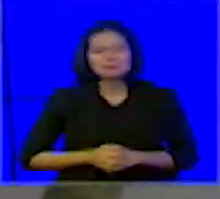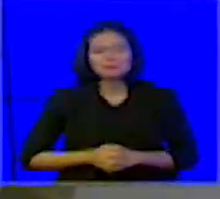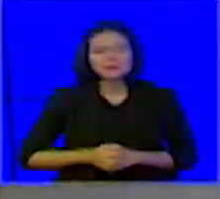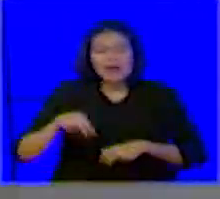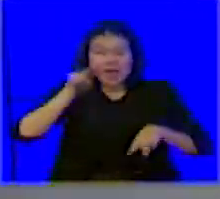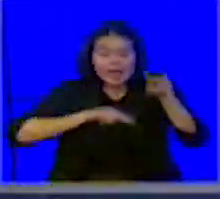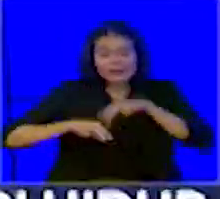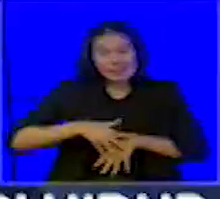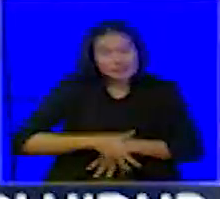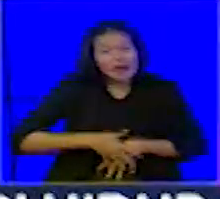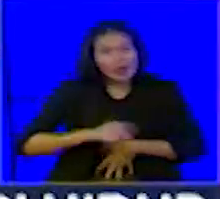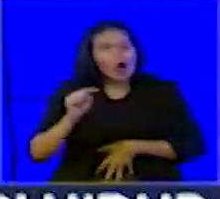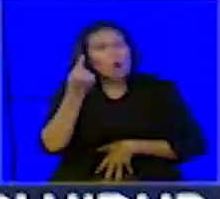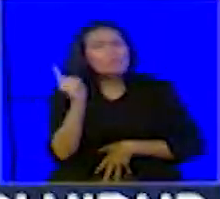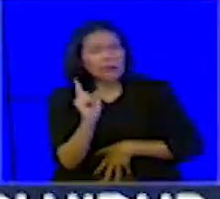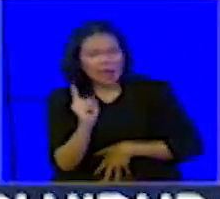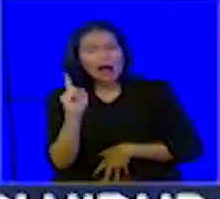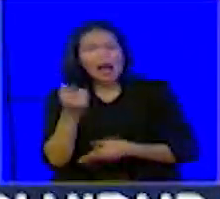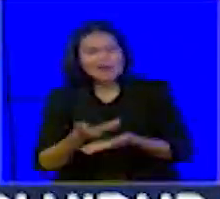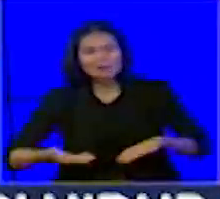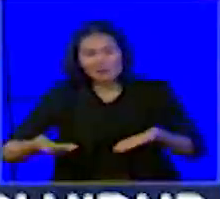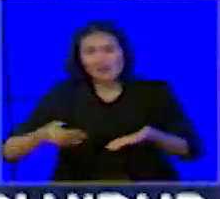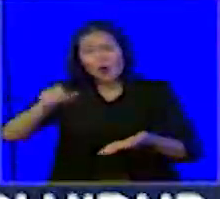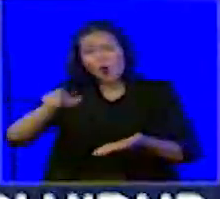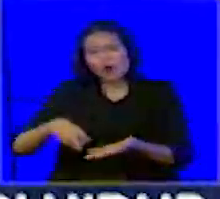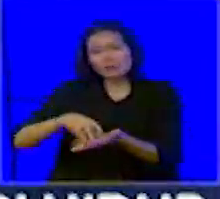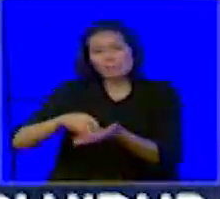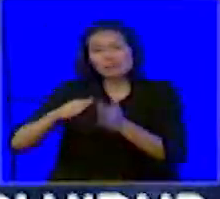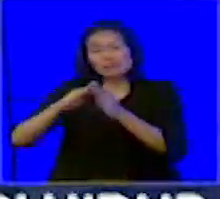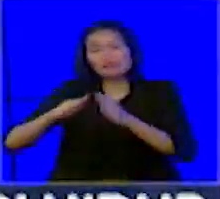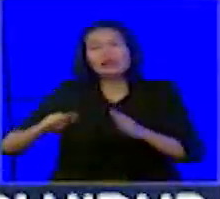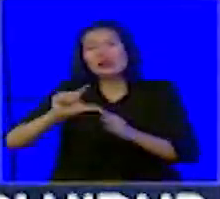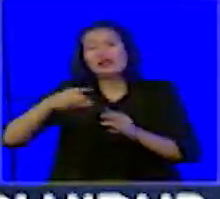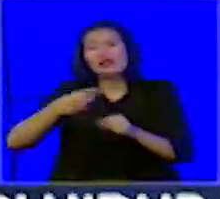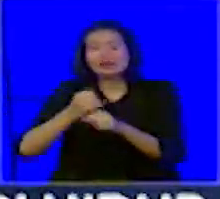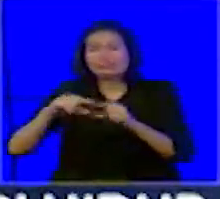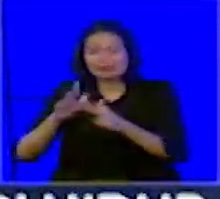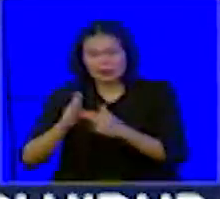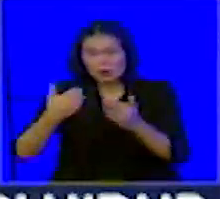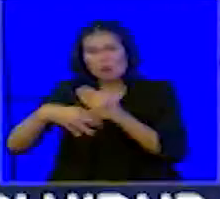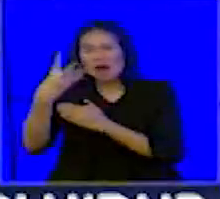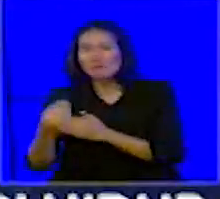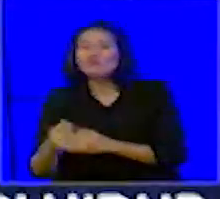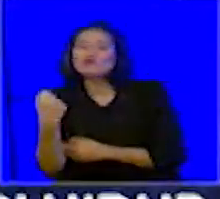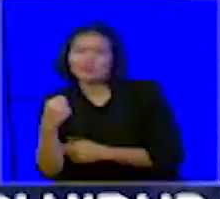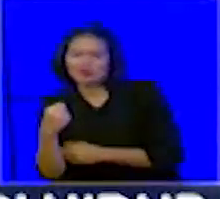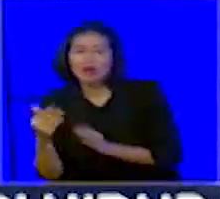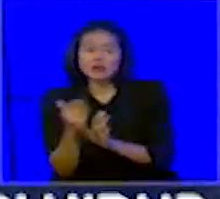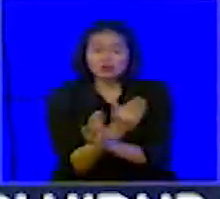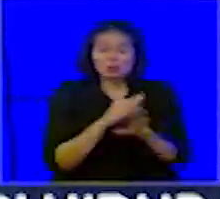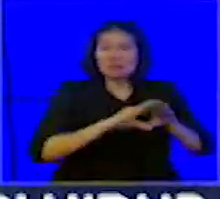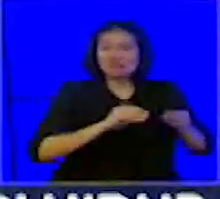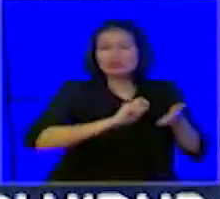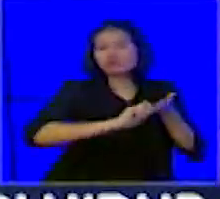Razia perut lapar berawal dari kejadian yang menimpa seorang warga di Legian karena tidak bisa pulang kampung usai di PHK dari tempat kerjanya.